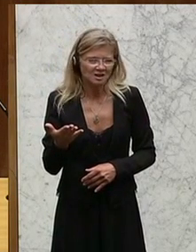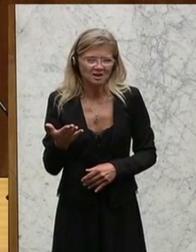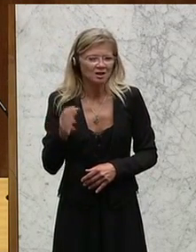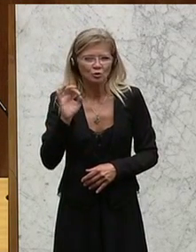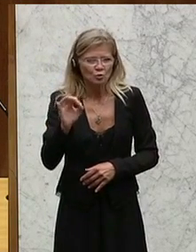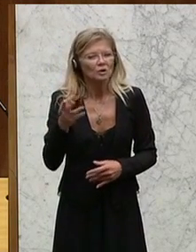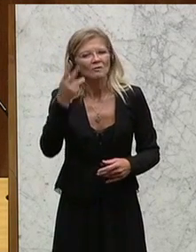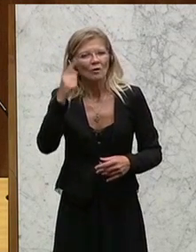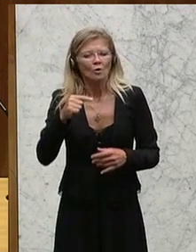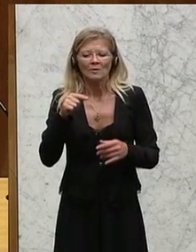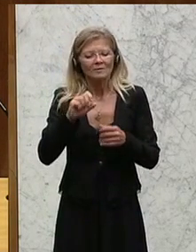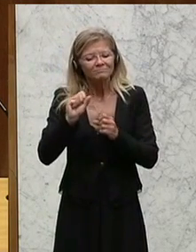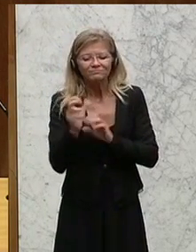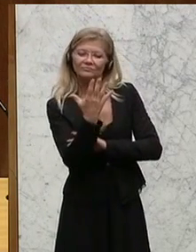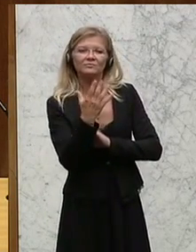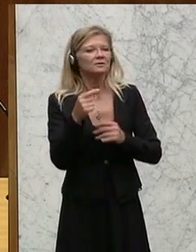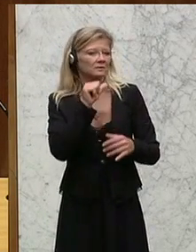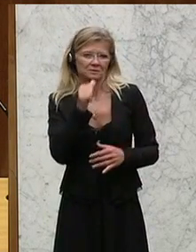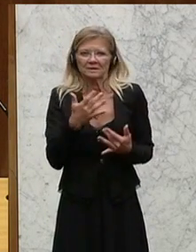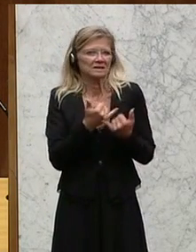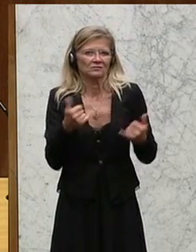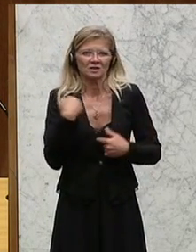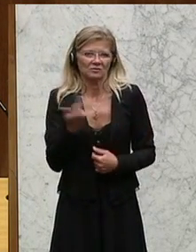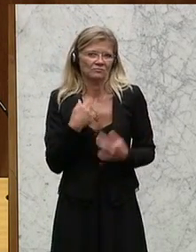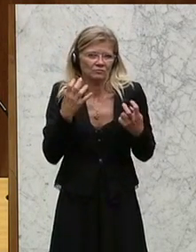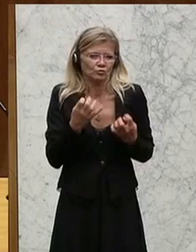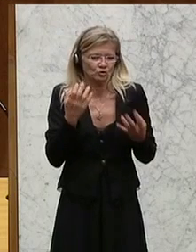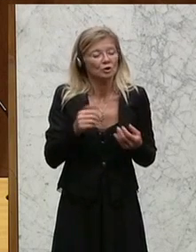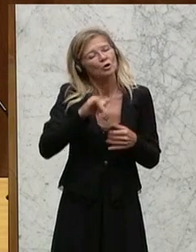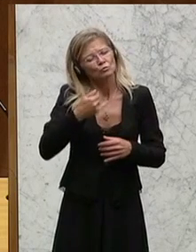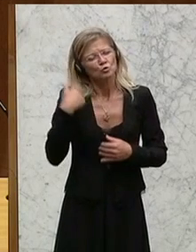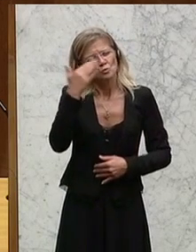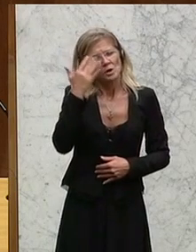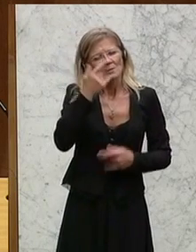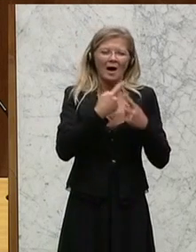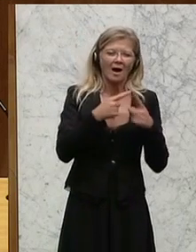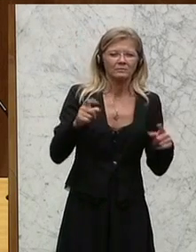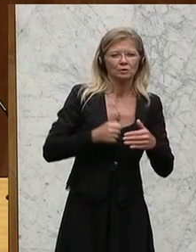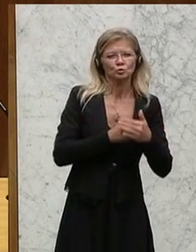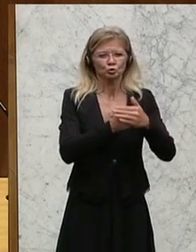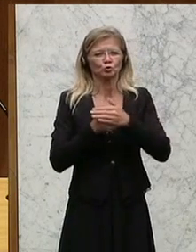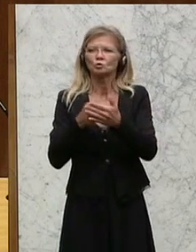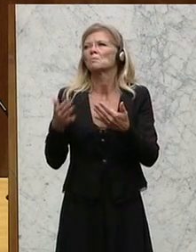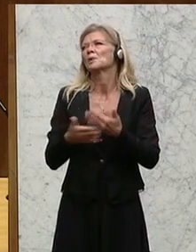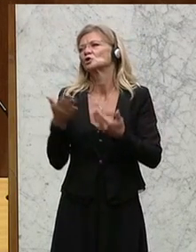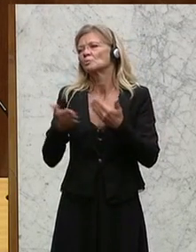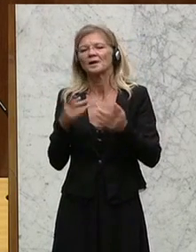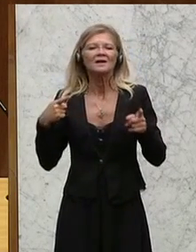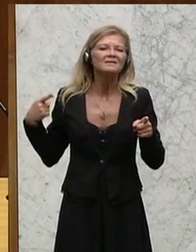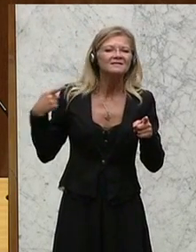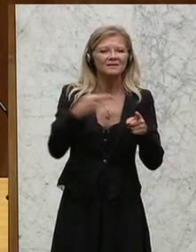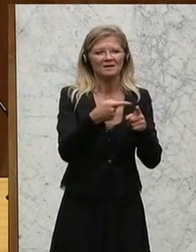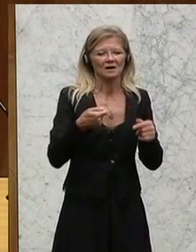die wir uns daraus erhoffen. Da müsste man sich Gedanken machen über andere Unterstützungsmöglichkeiten, etwa im Rahmen von